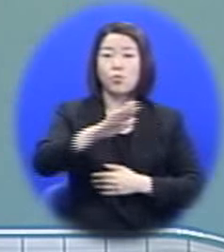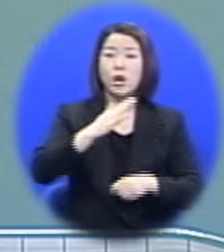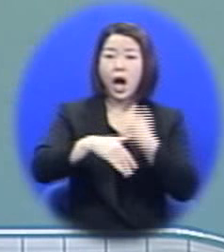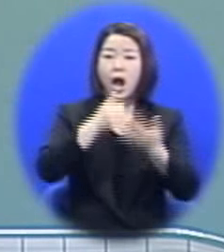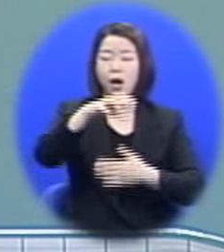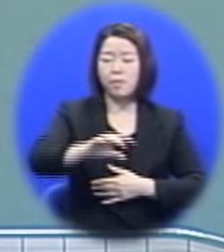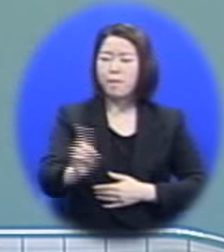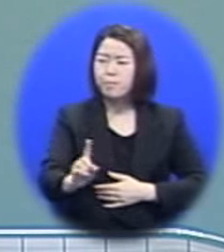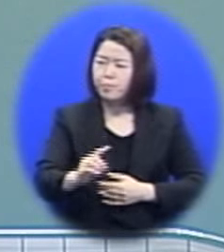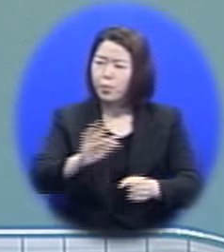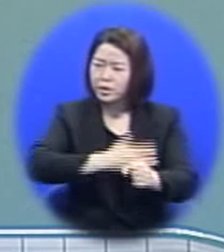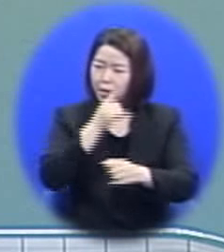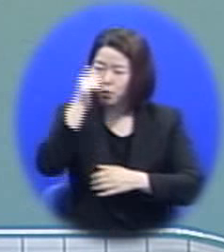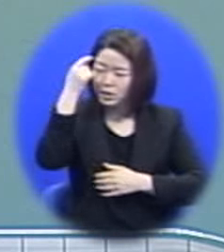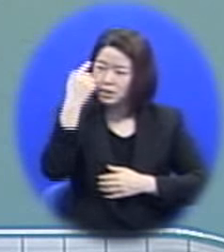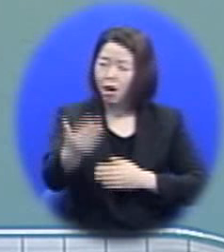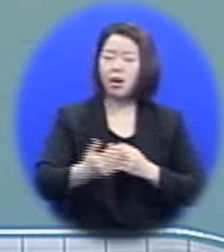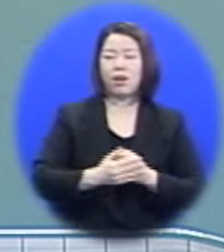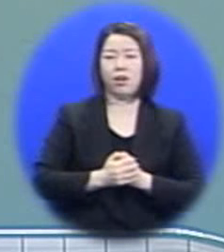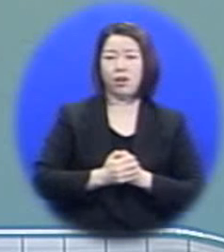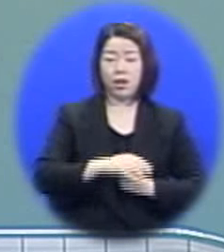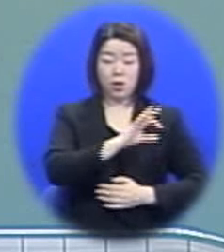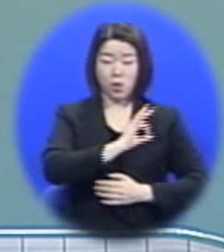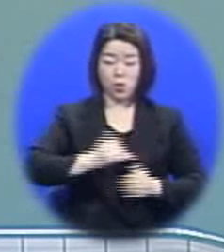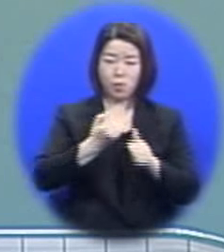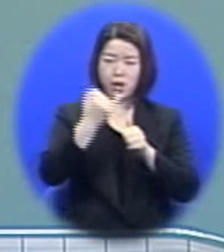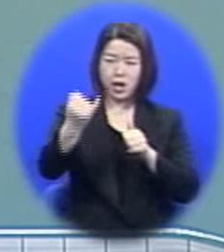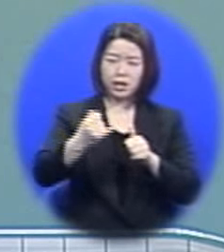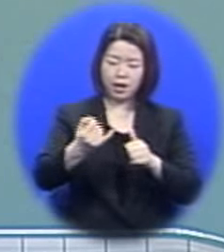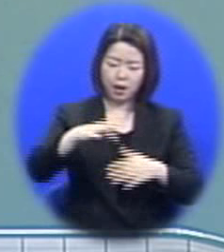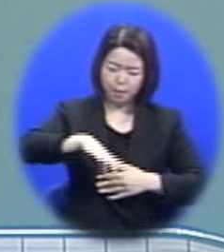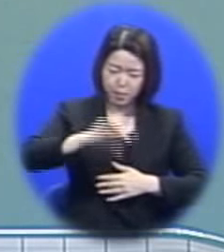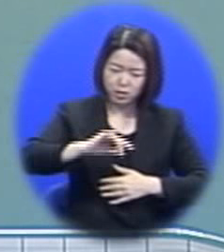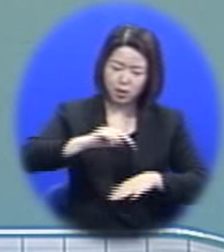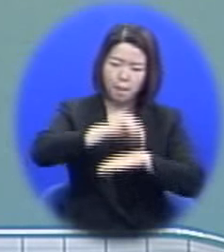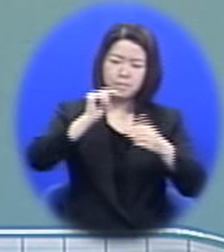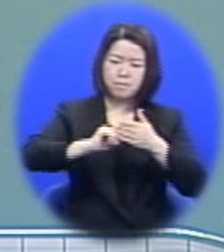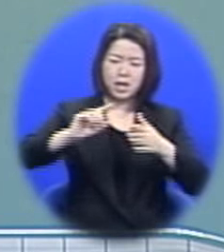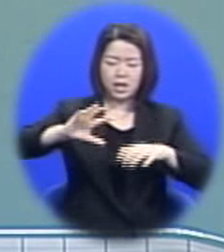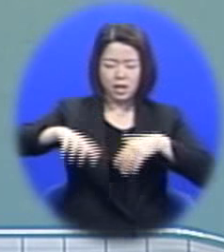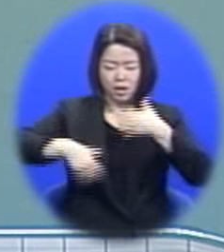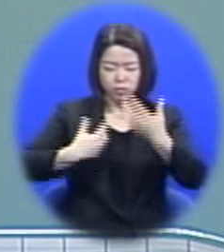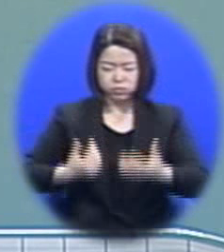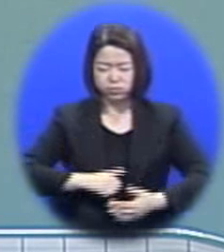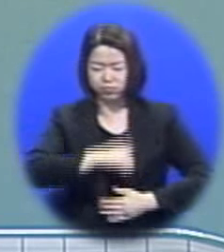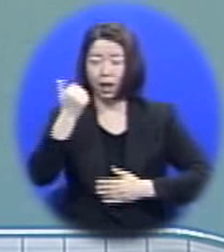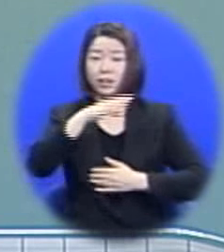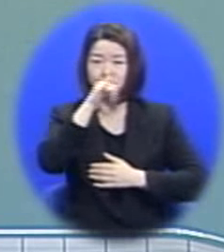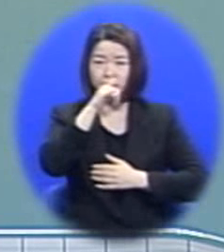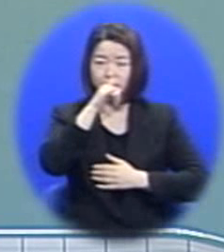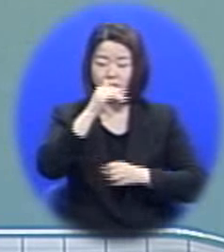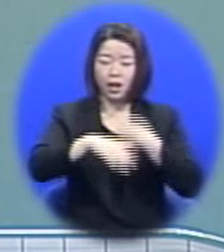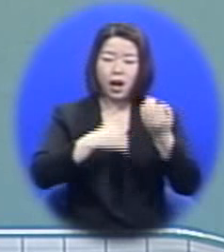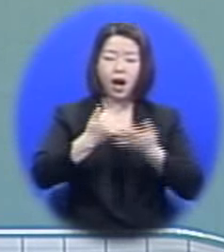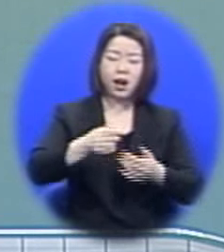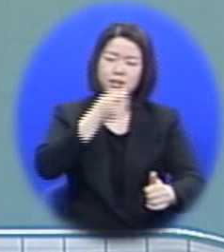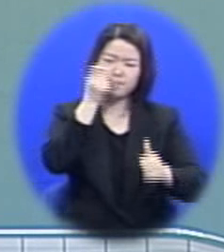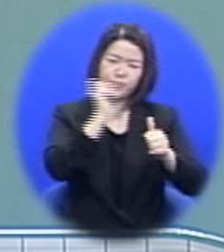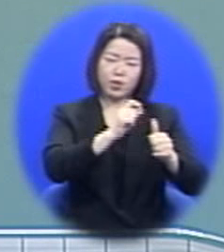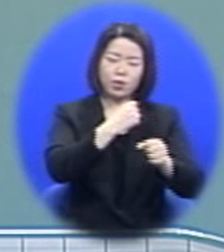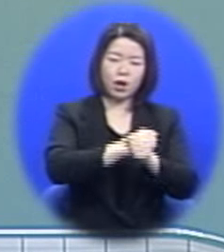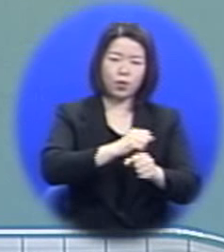뭐 잘못했어요? 욥의 아내가 먼저 뒤집어졌어요. 하나님 욕하고 차라리 죽으라